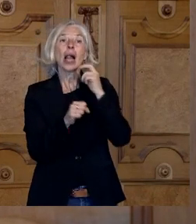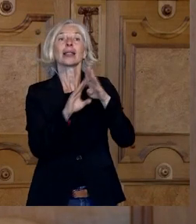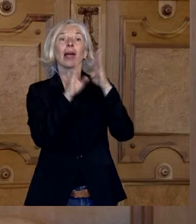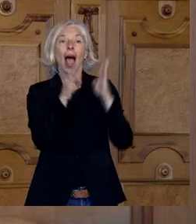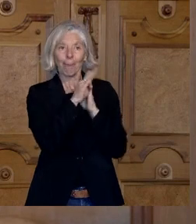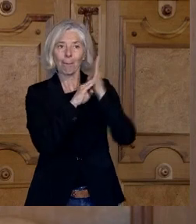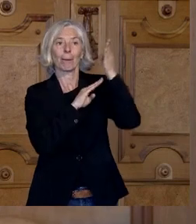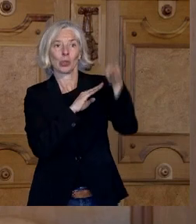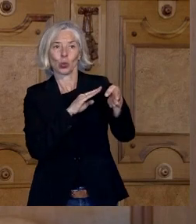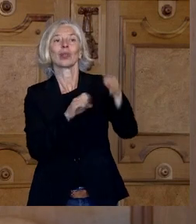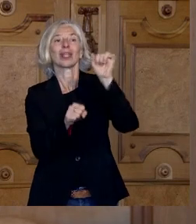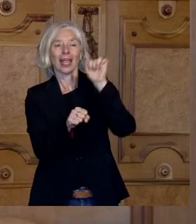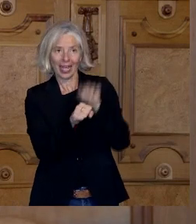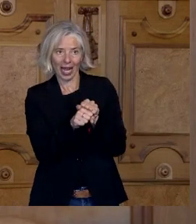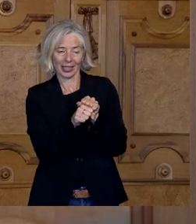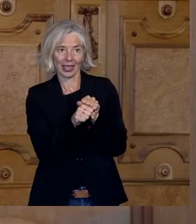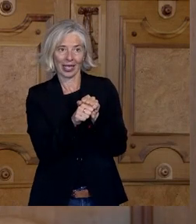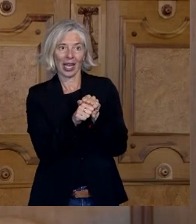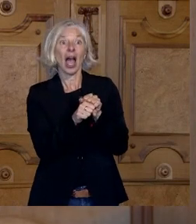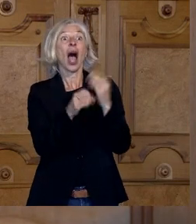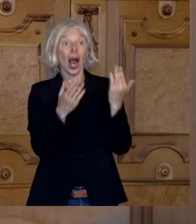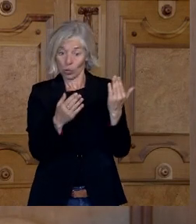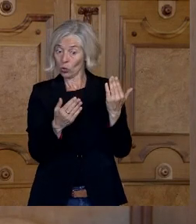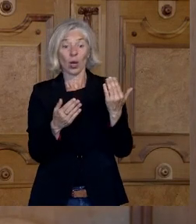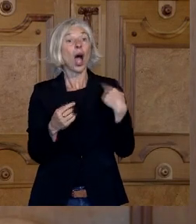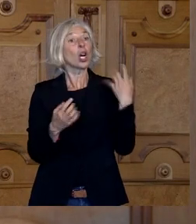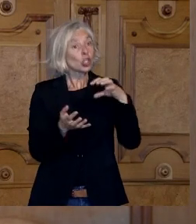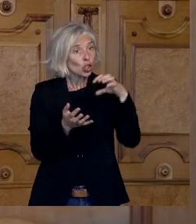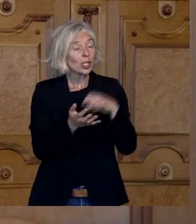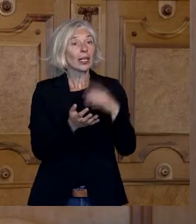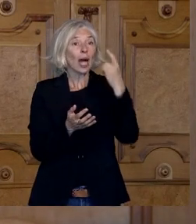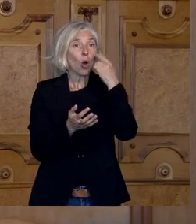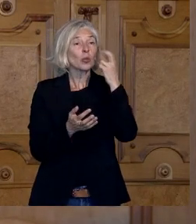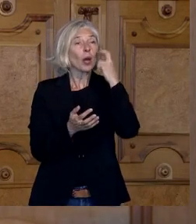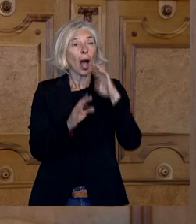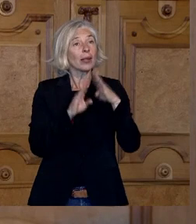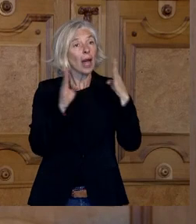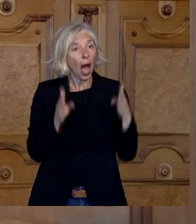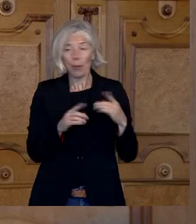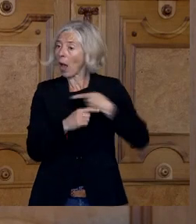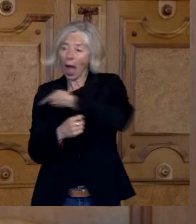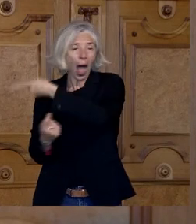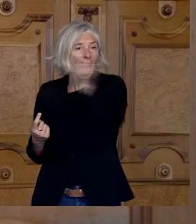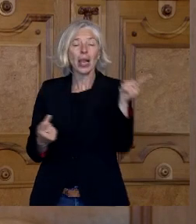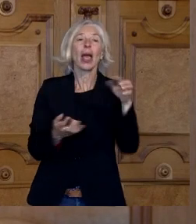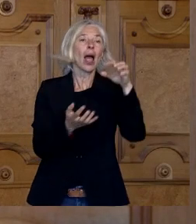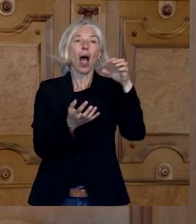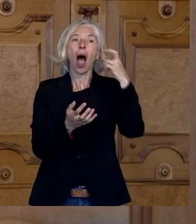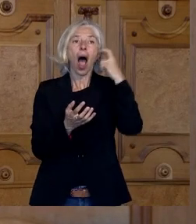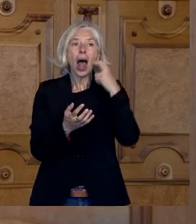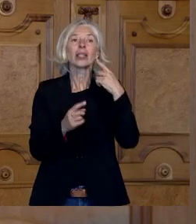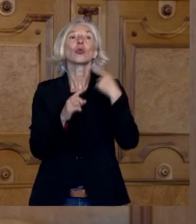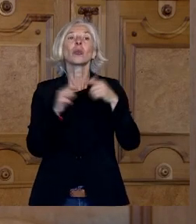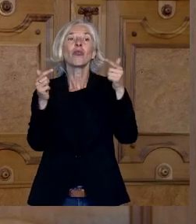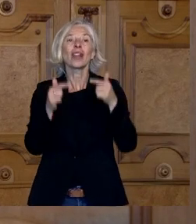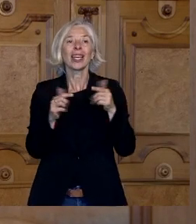werden also alle, da spreche ich nicht nur für die städtischen, sondern auch für die anderen Träger in unserem Geschehen hier, alle Alten- und Pflegeheime wieder